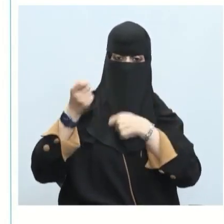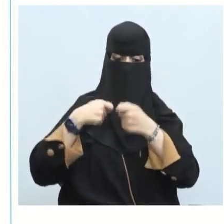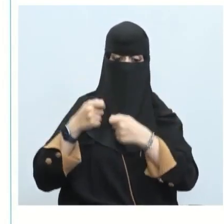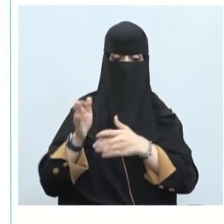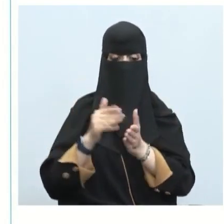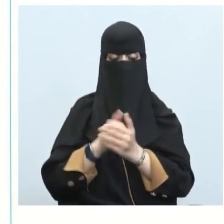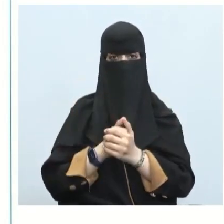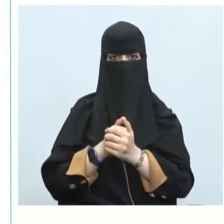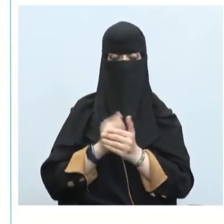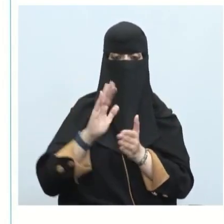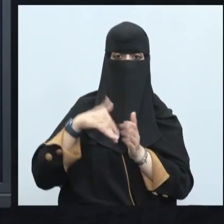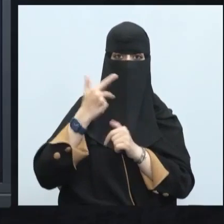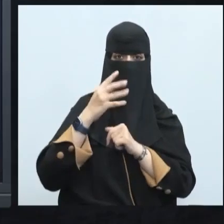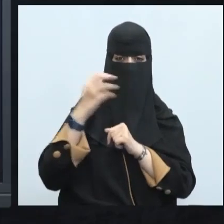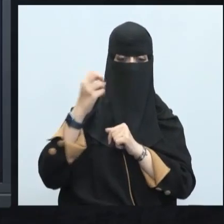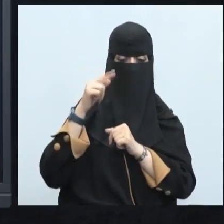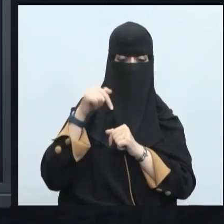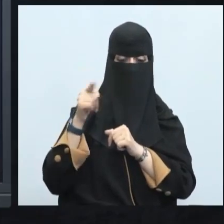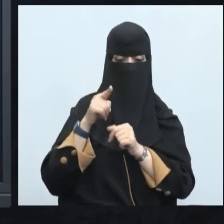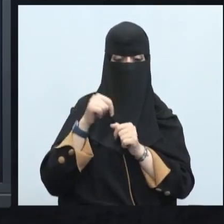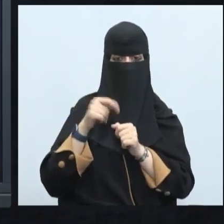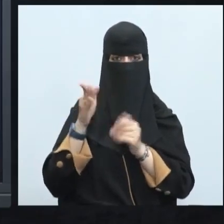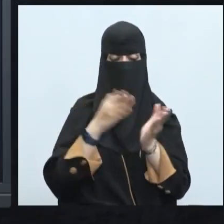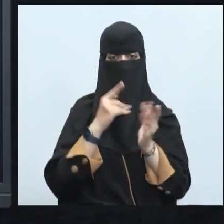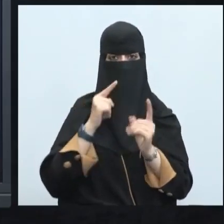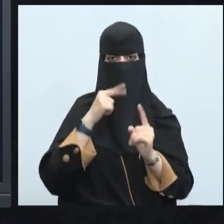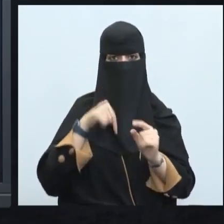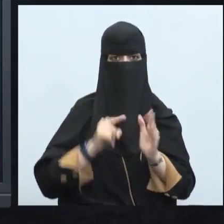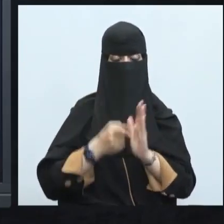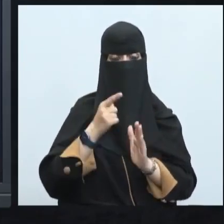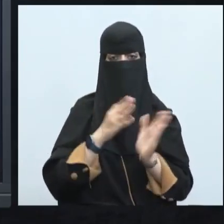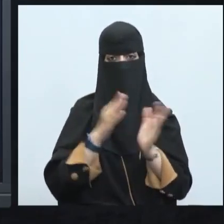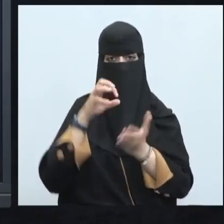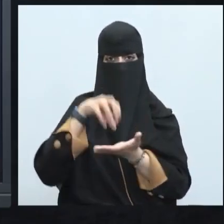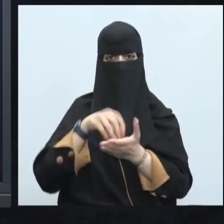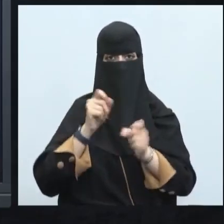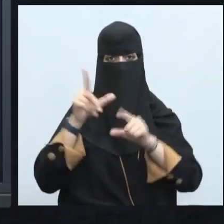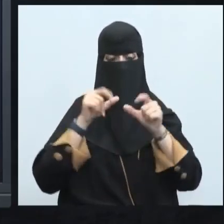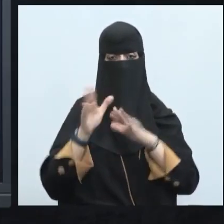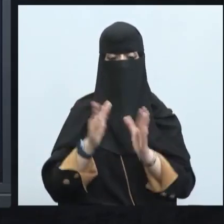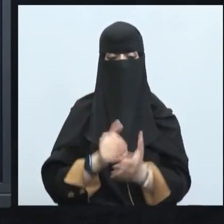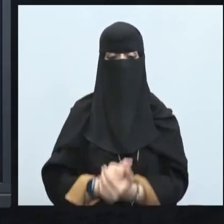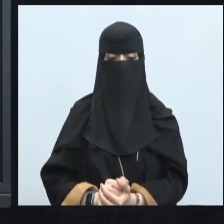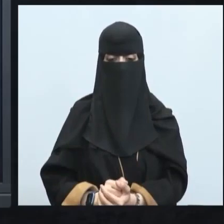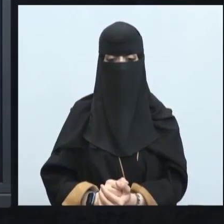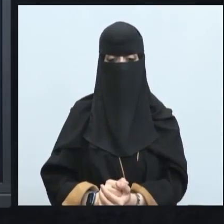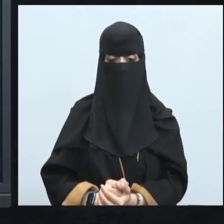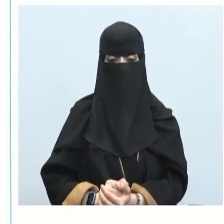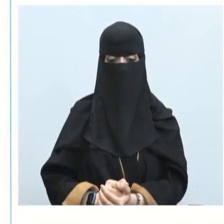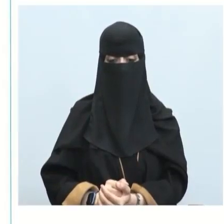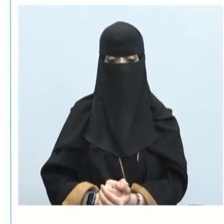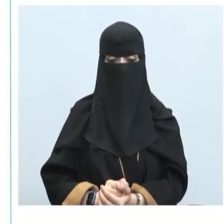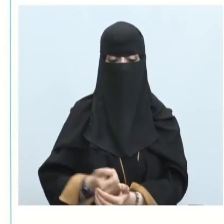التجاريه بعد تهديد بعد تحديد الهدف لابد من انشاء الموقع الكتروني اذا